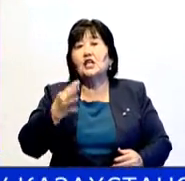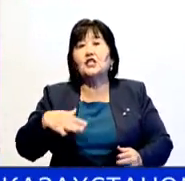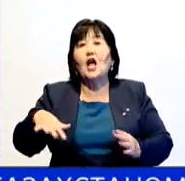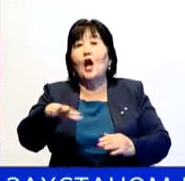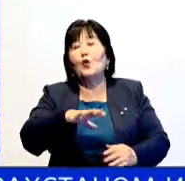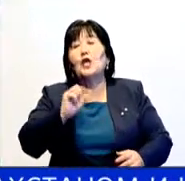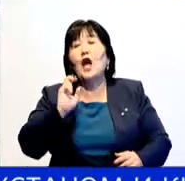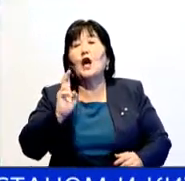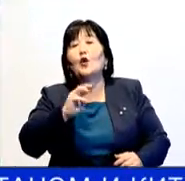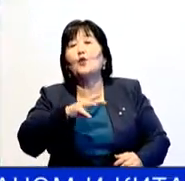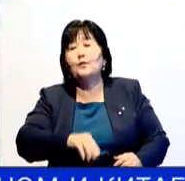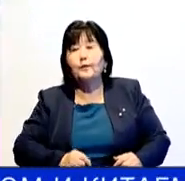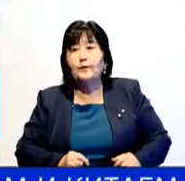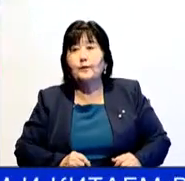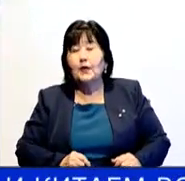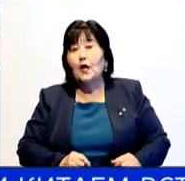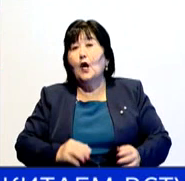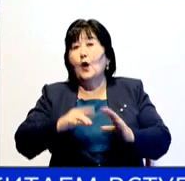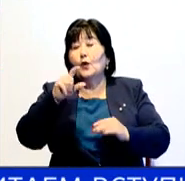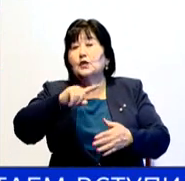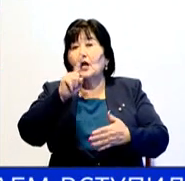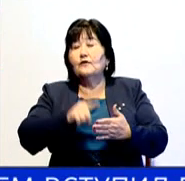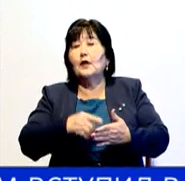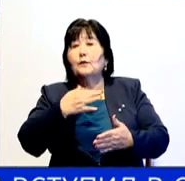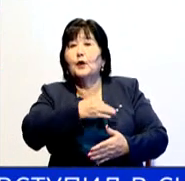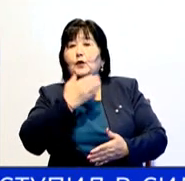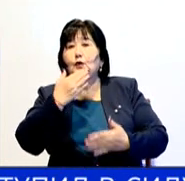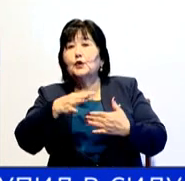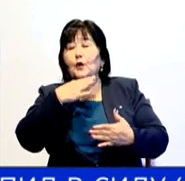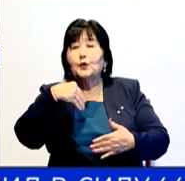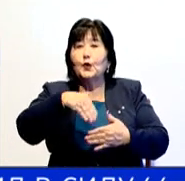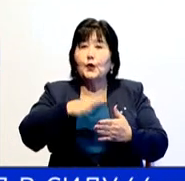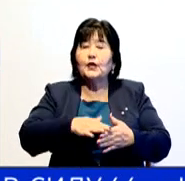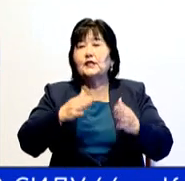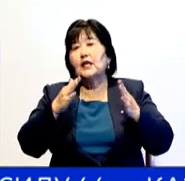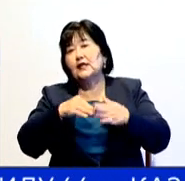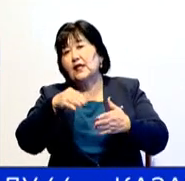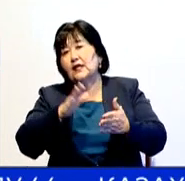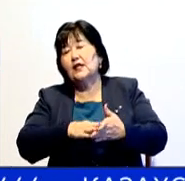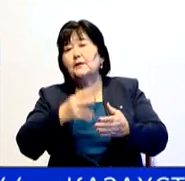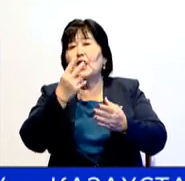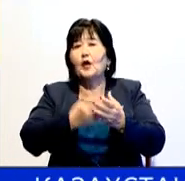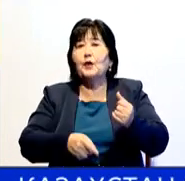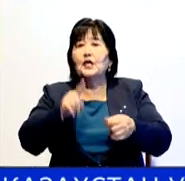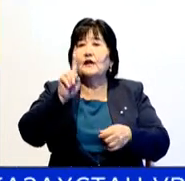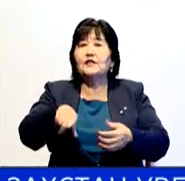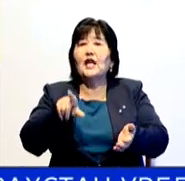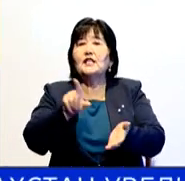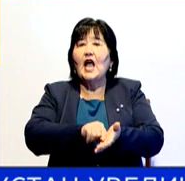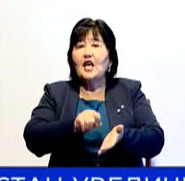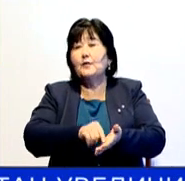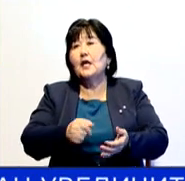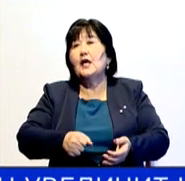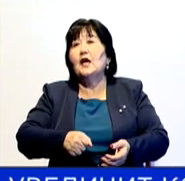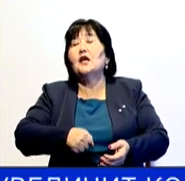аулаку. У сельчан вопросов к юристу было много по регистрации недвижимости, банкротству, взысканию алиментов.